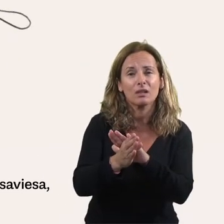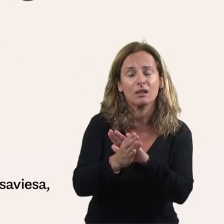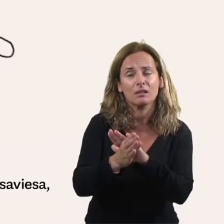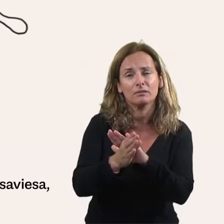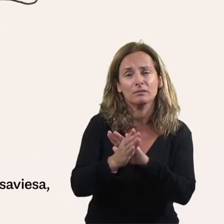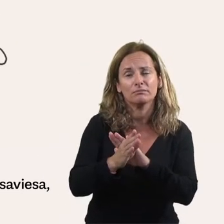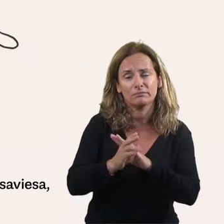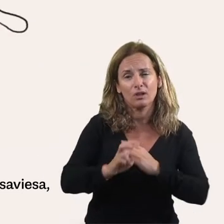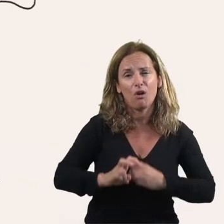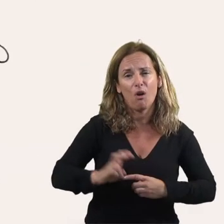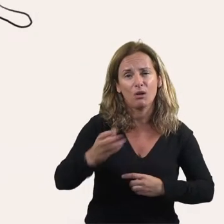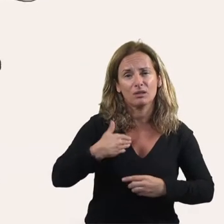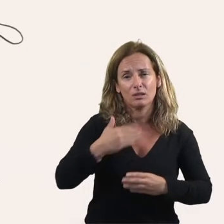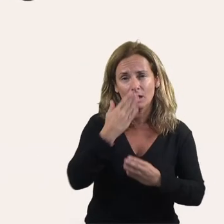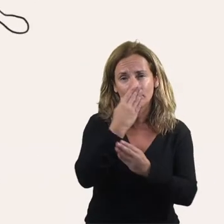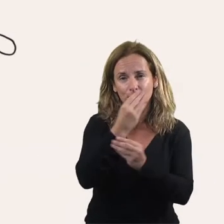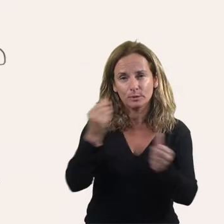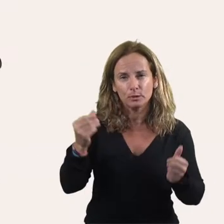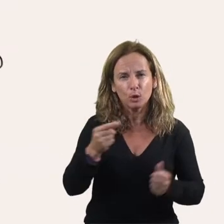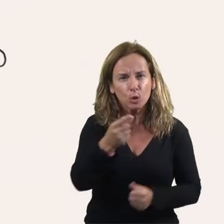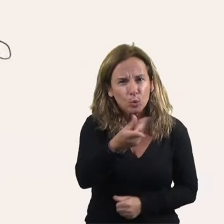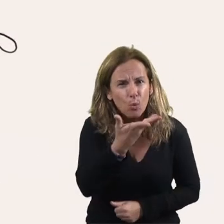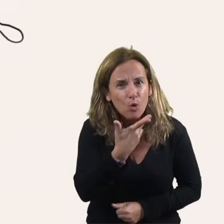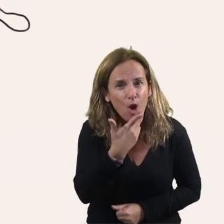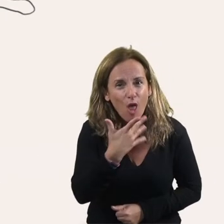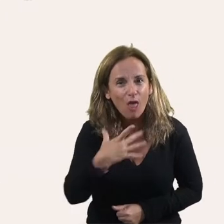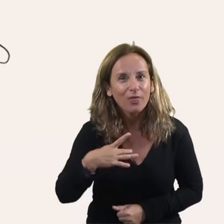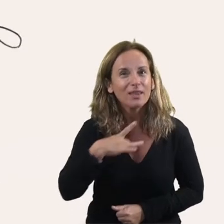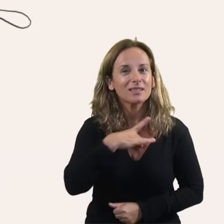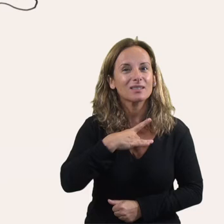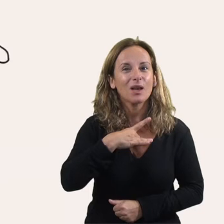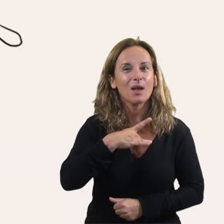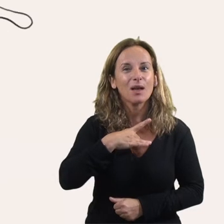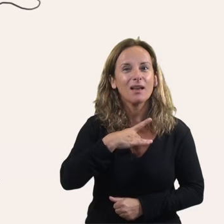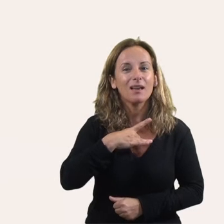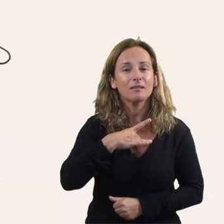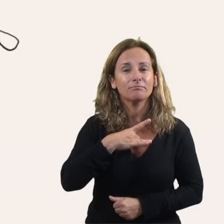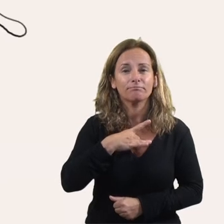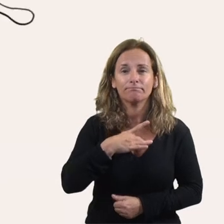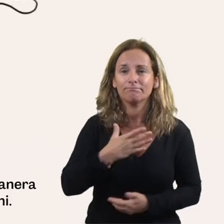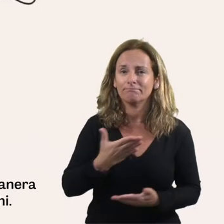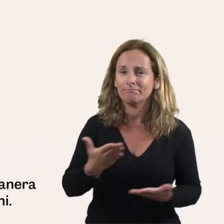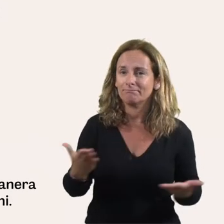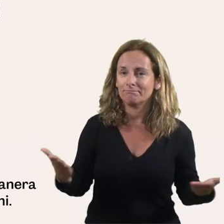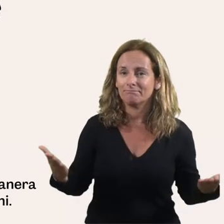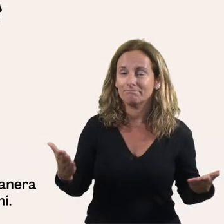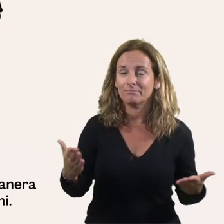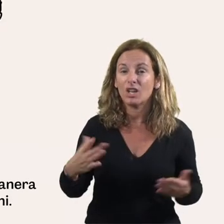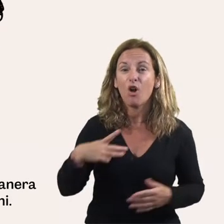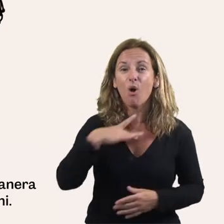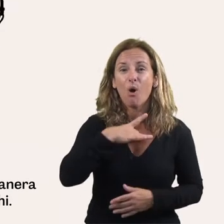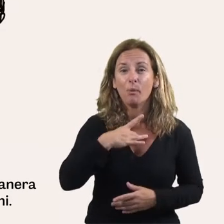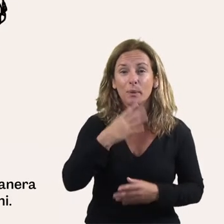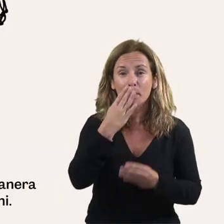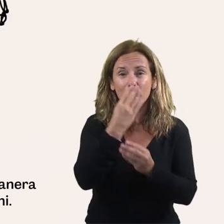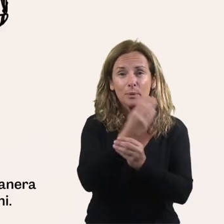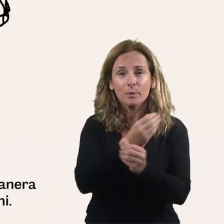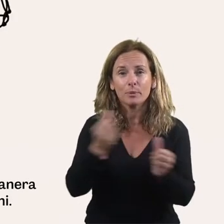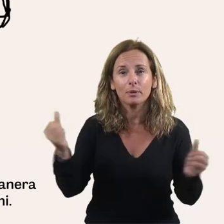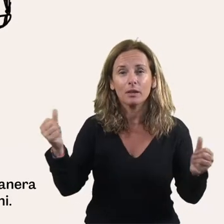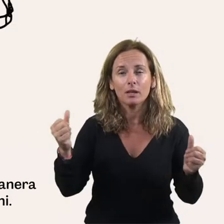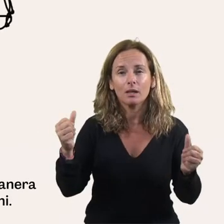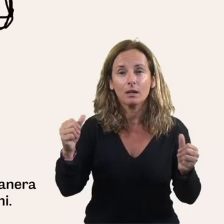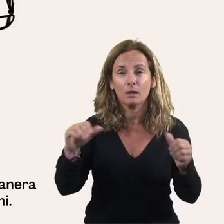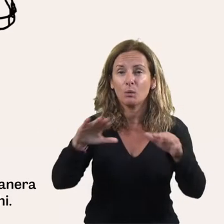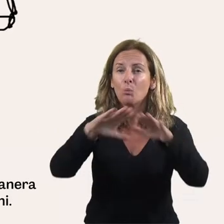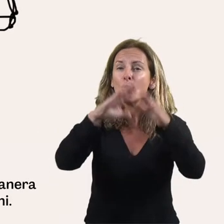perdut. Què en saps dels oficis de la mà? Quan